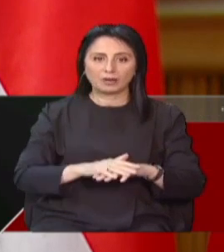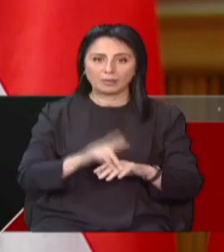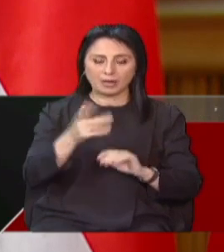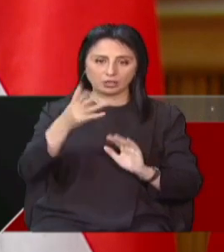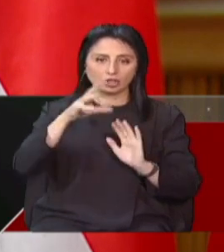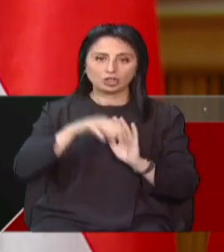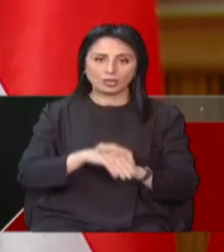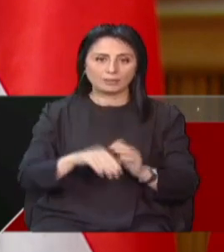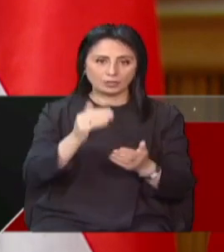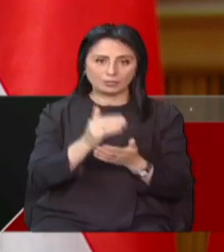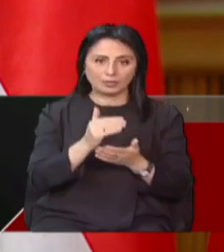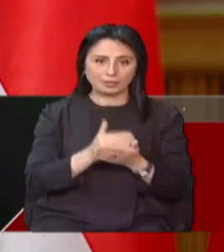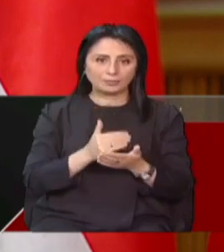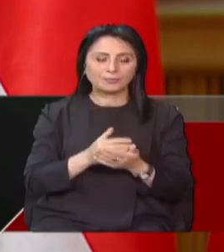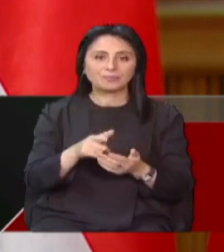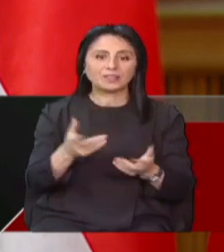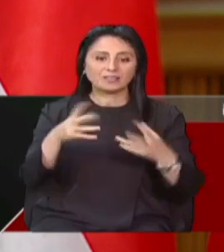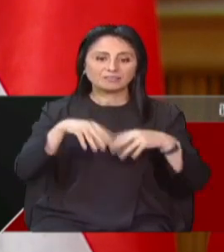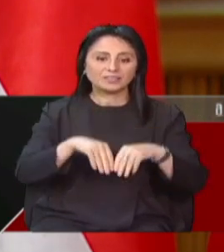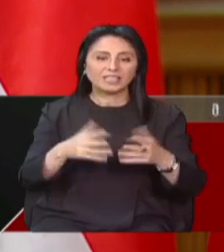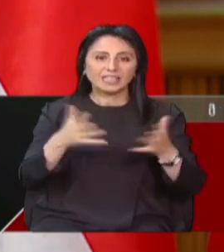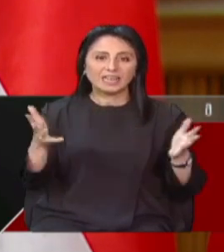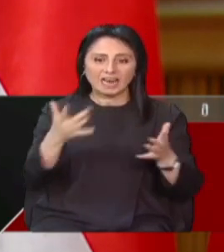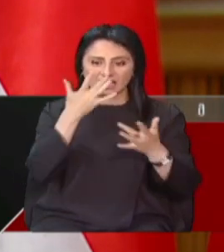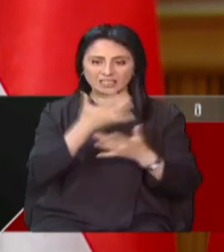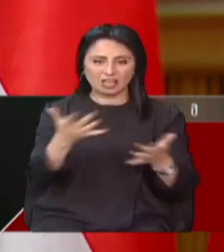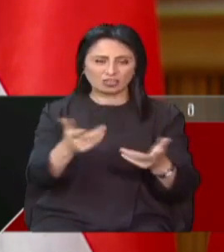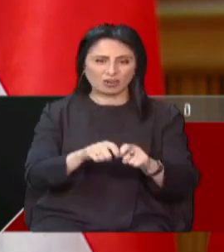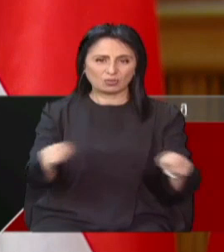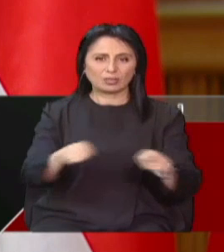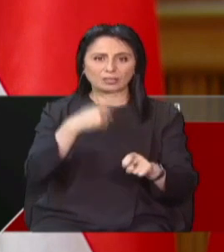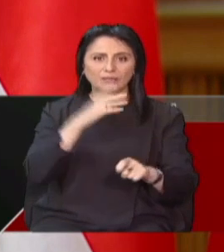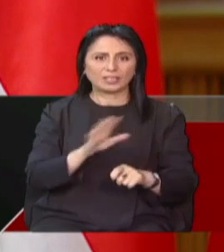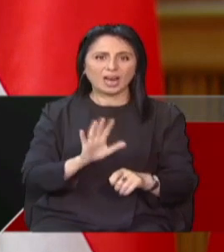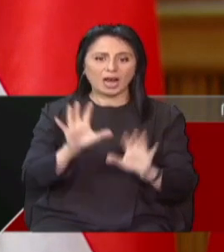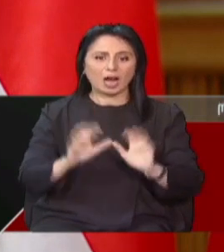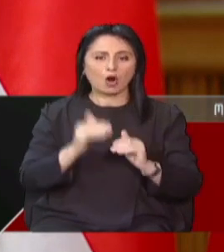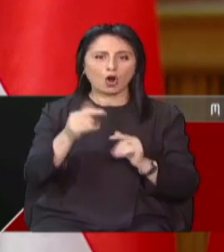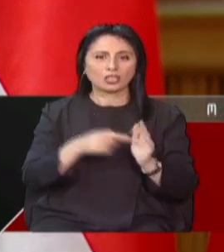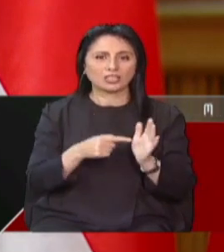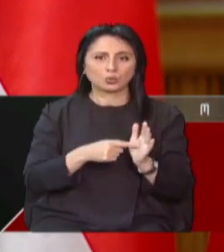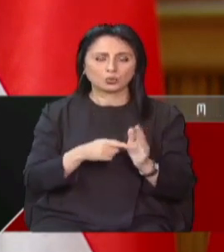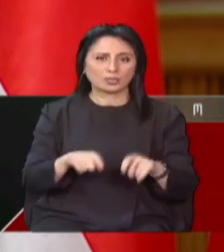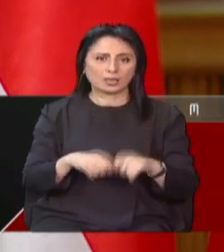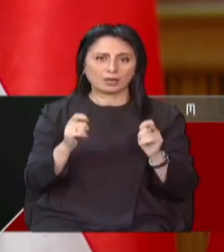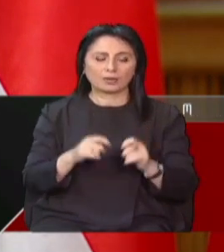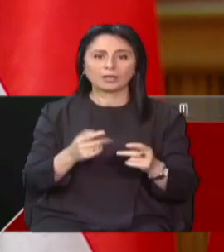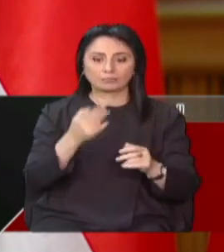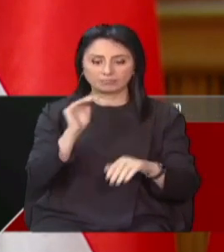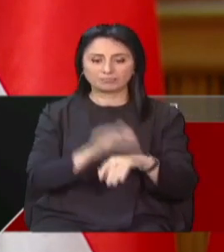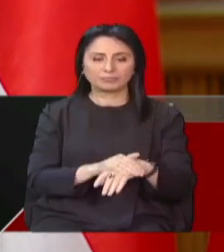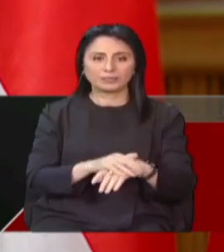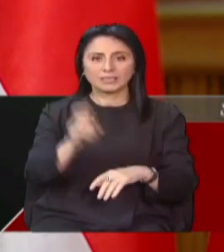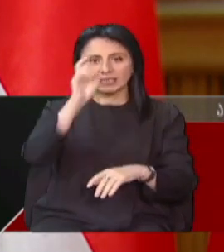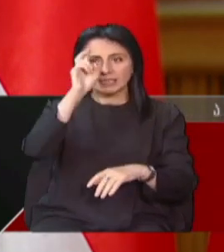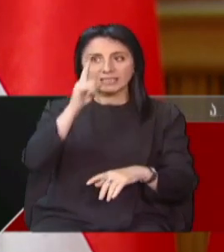vesel, ori vesel, ori vesel, ori Ia să jero gândesc la ce arise are constituții, dar ați câte vreți la avle, simasrom,